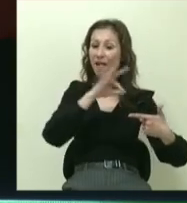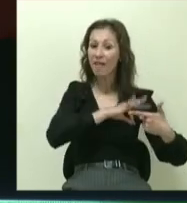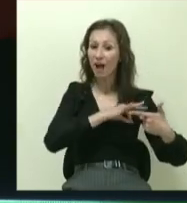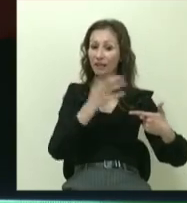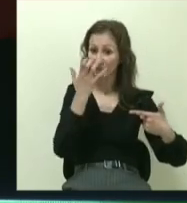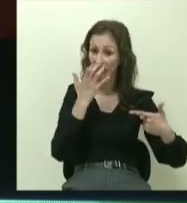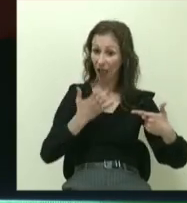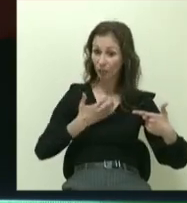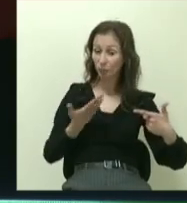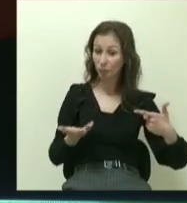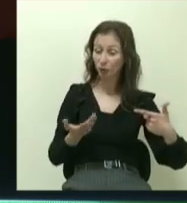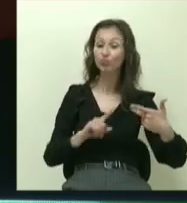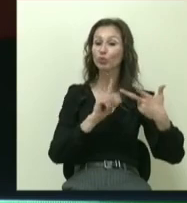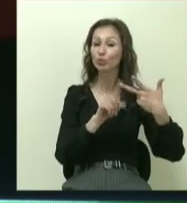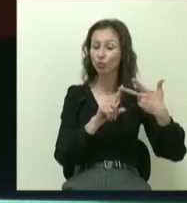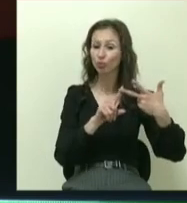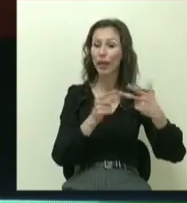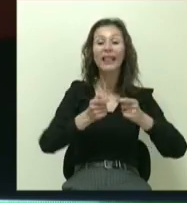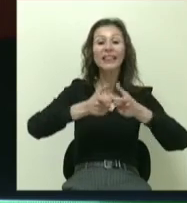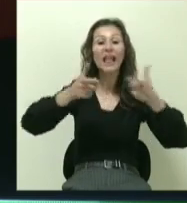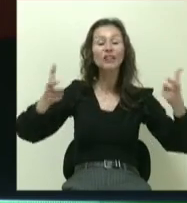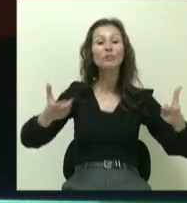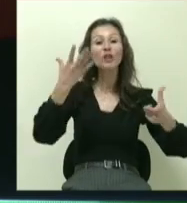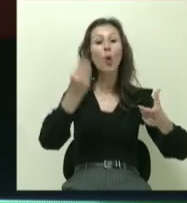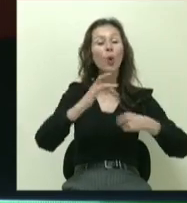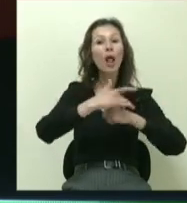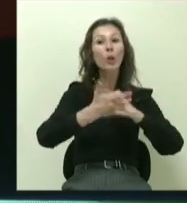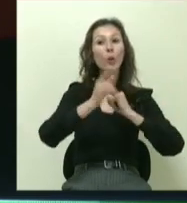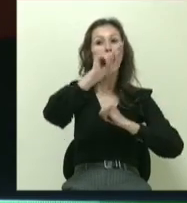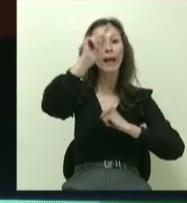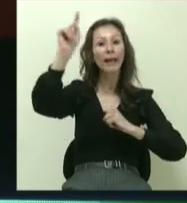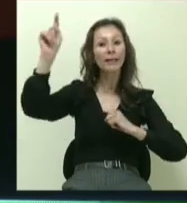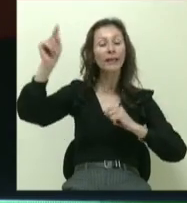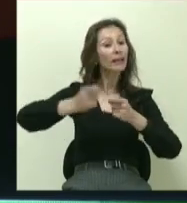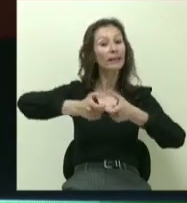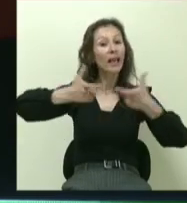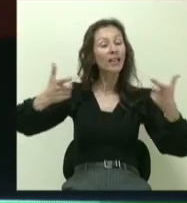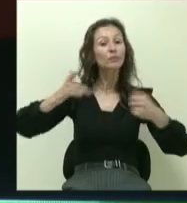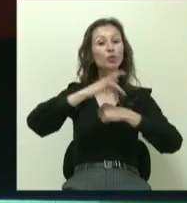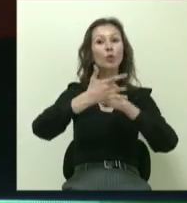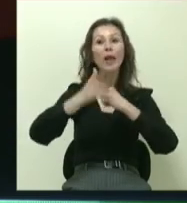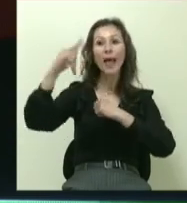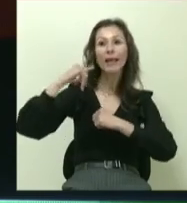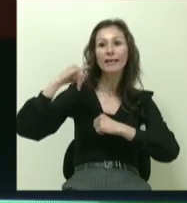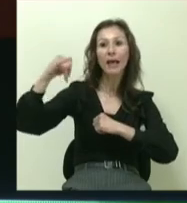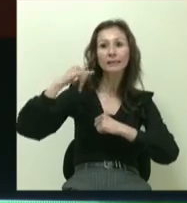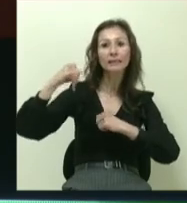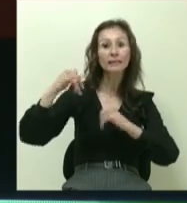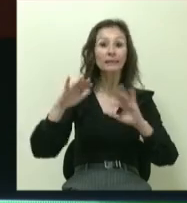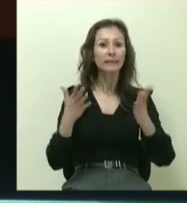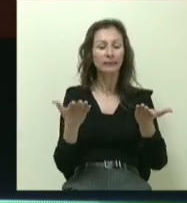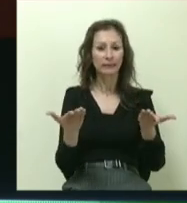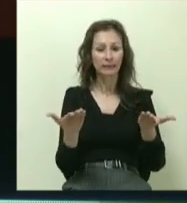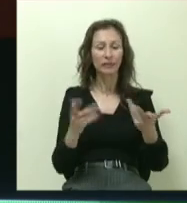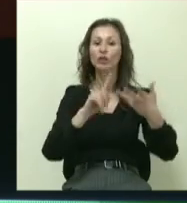sağlamış mıdır 3 Gelişmekte olan ülkelerin gelişmiş ülkelere yakınsaması ne durumdadır